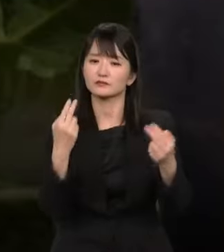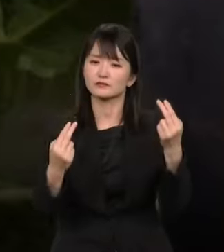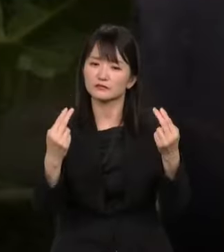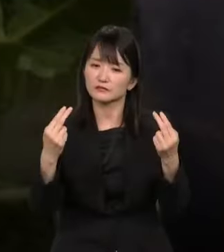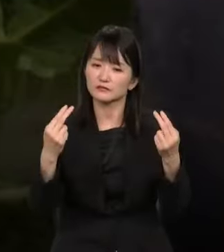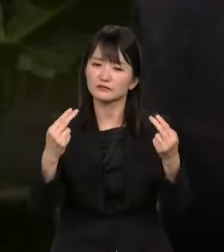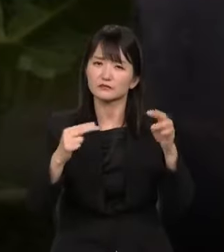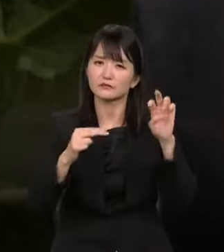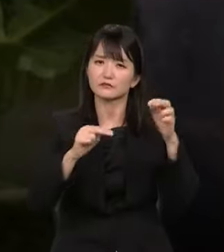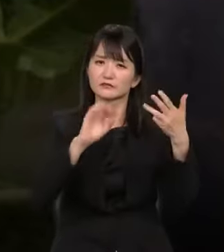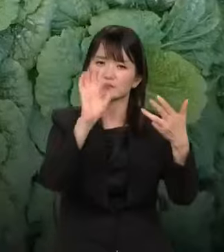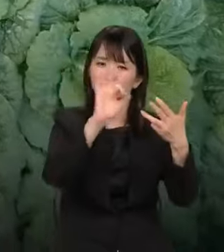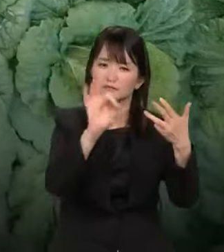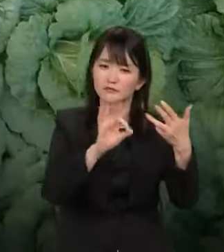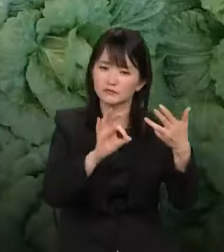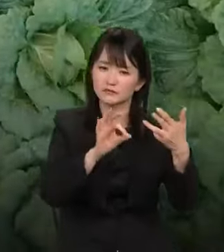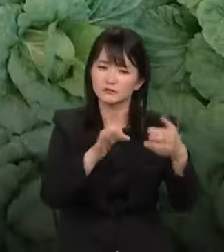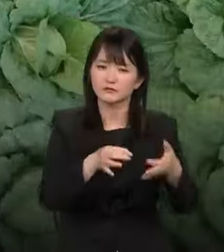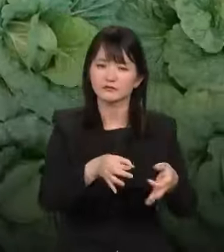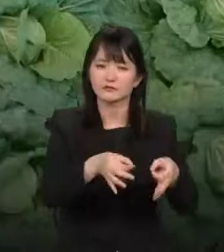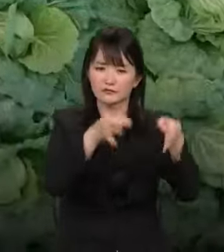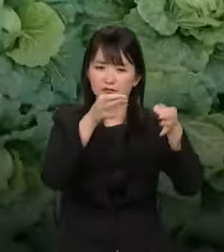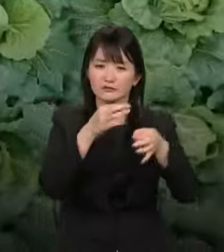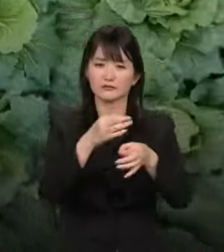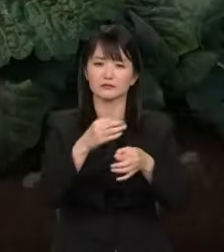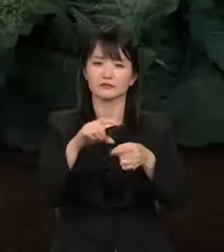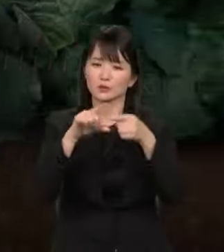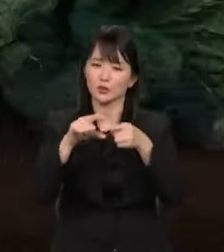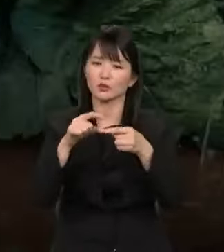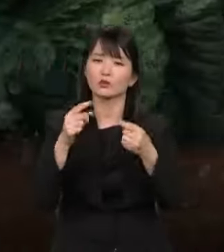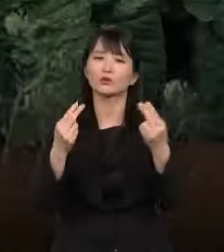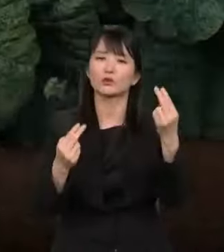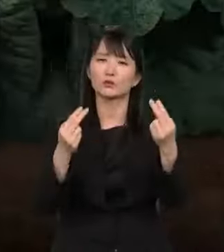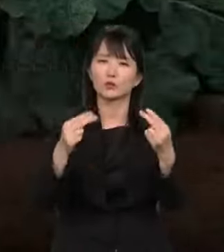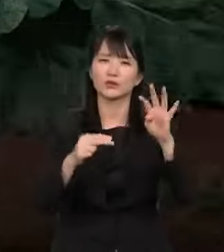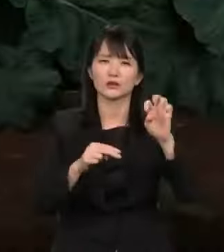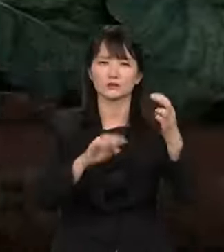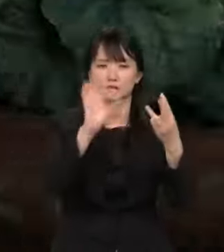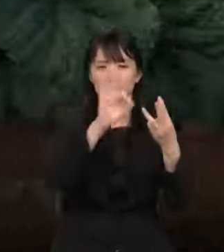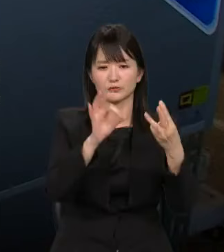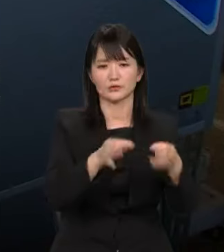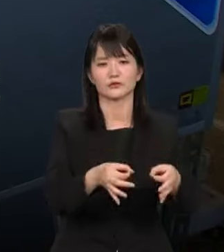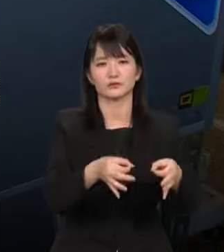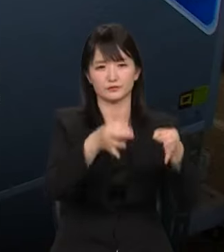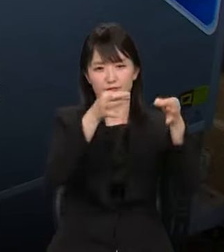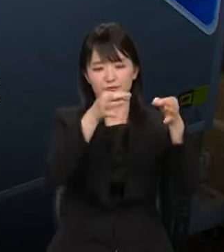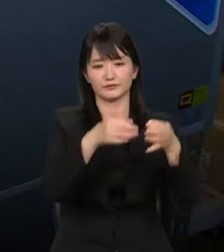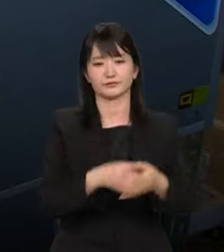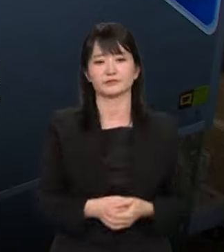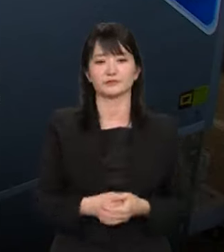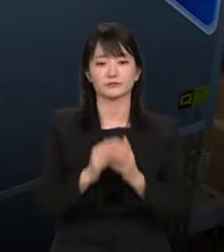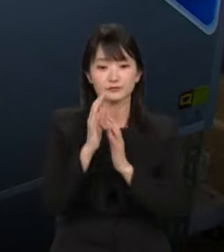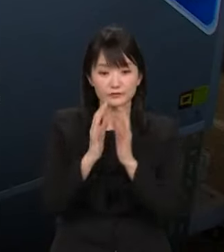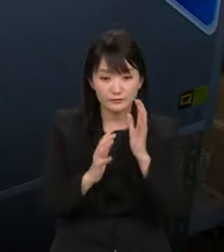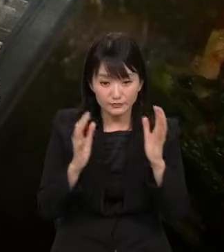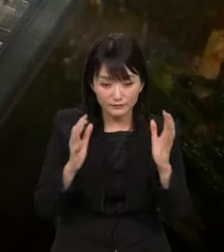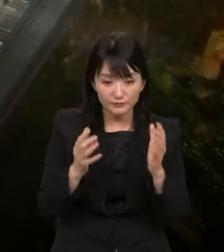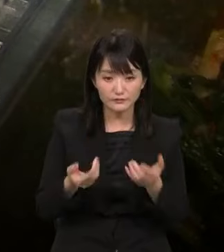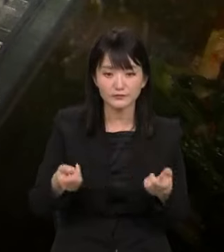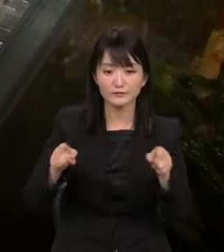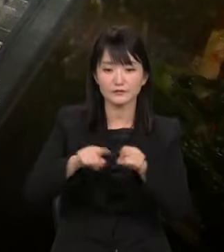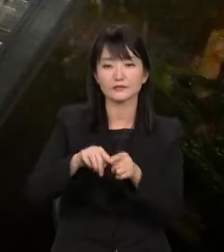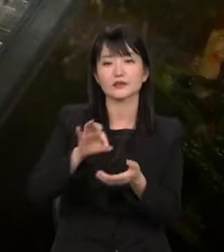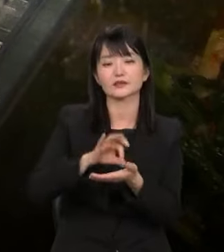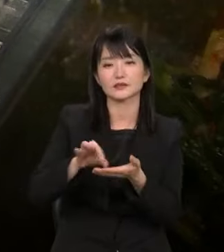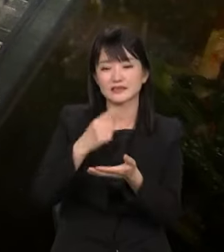비교하면 38%, 평년과 비교해도 43%나 오른 값입니다. 배추와 함께 김치 재료로 많이